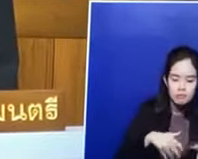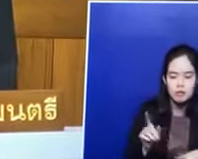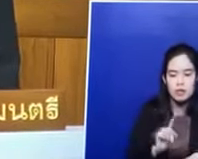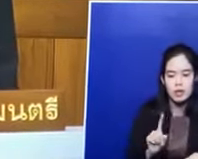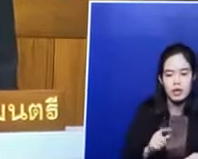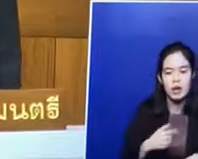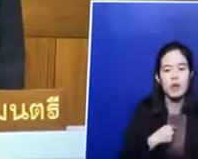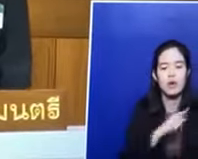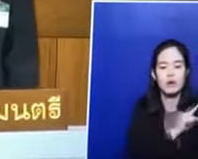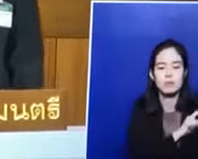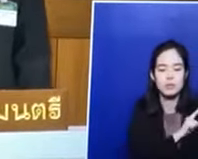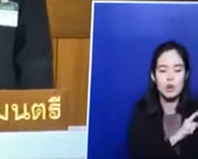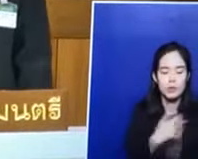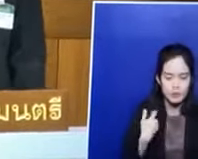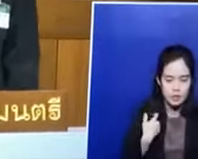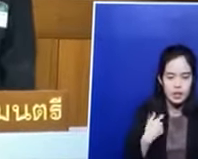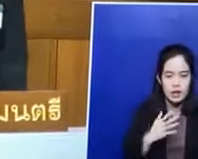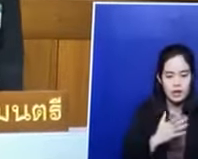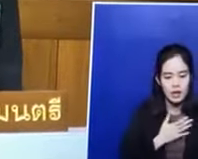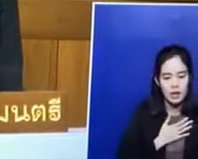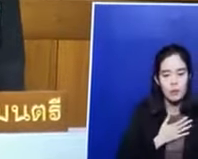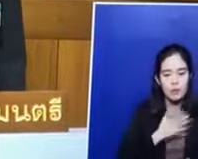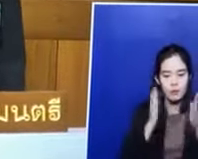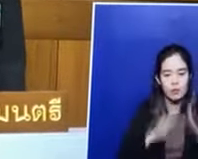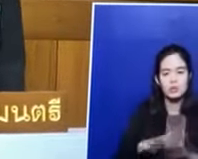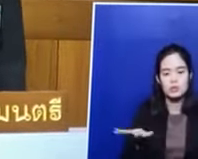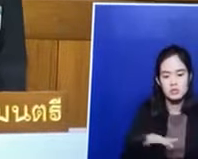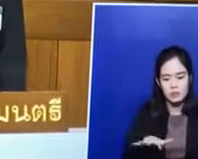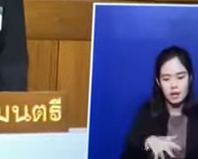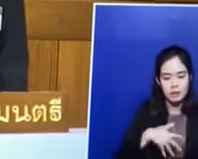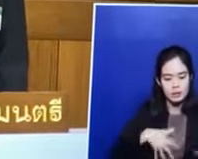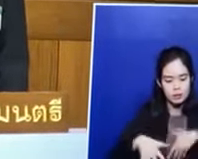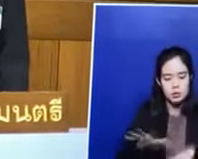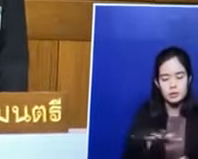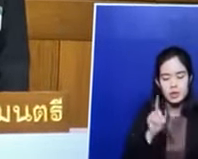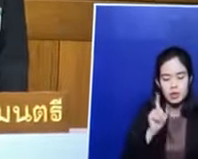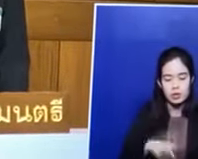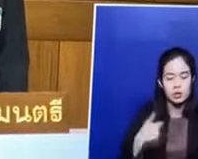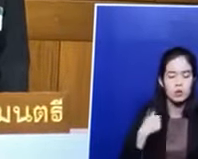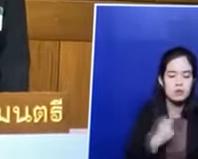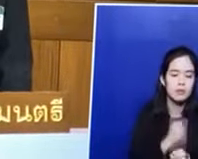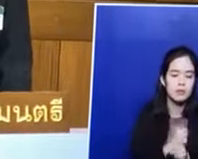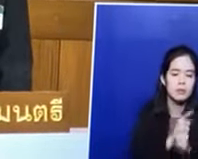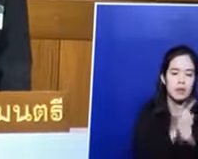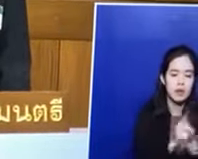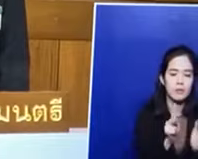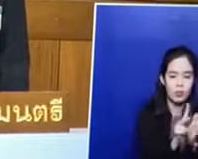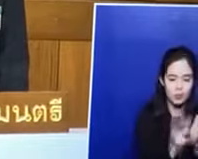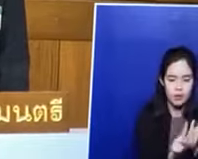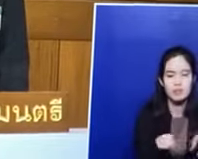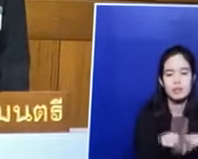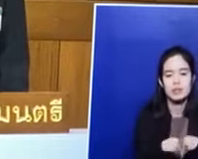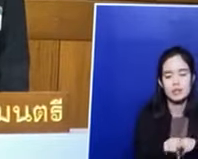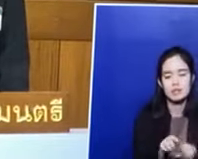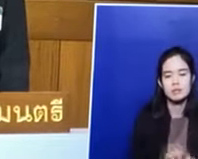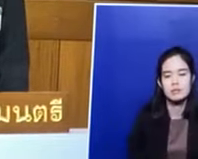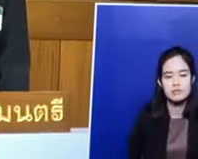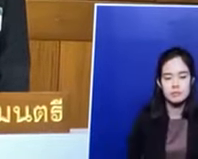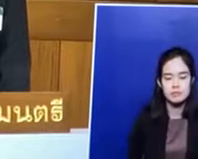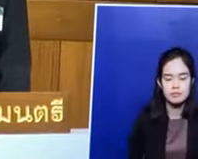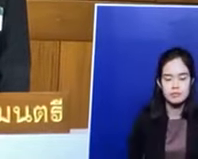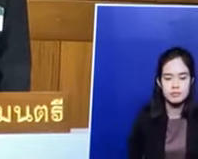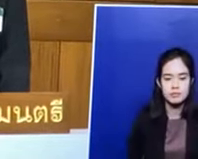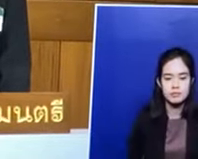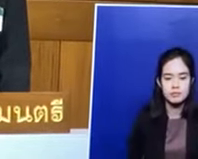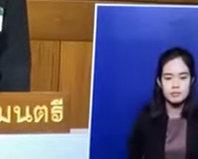การรักษากฎหมายในเรื่องของการทำหน้าที่ในการชายแดนอะไรก็แล้วแต่คือสรุปว่าวันนี้มันมีงานจุกจิกอีกมากม